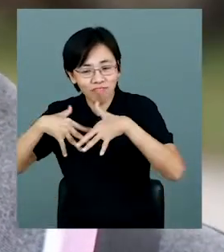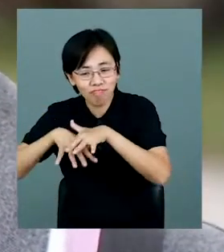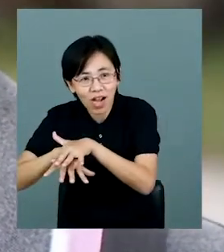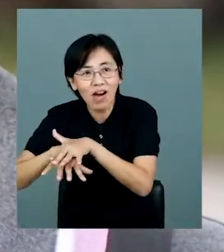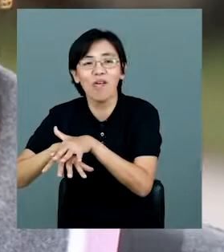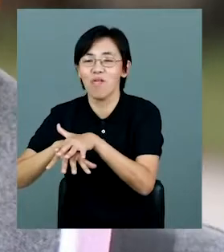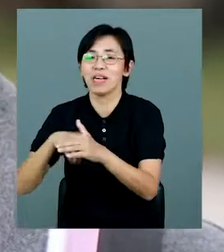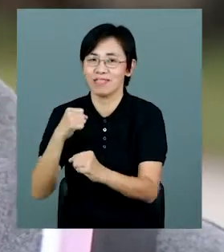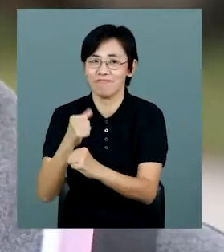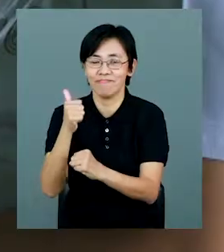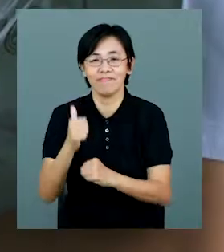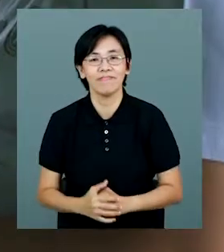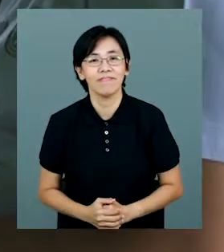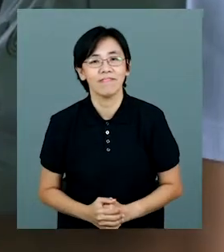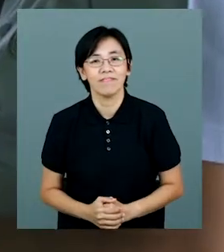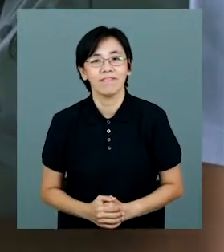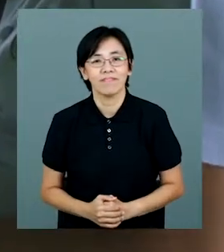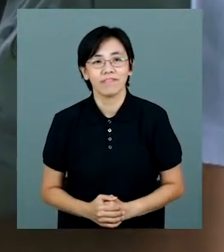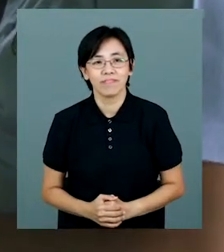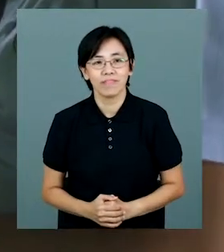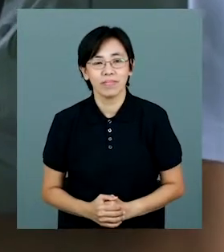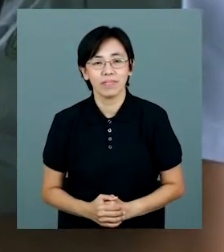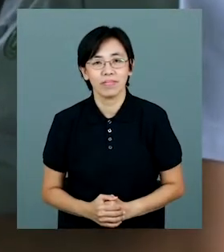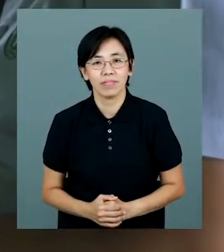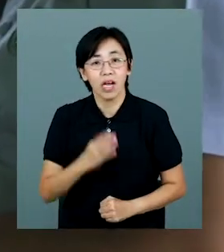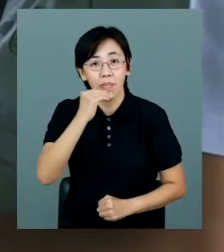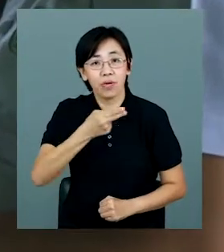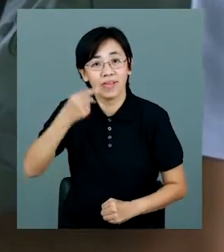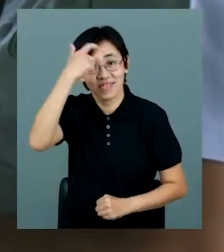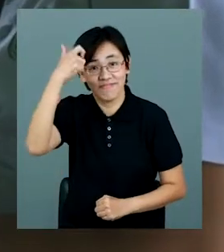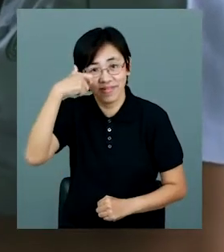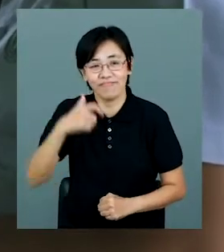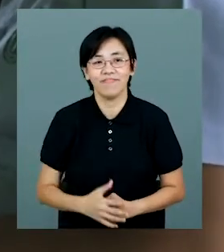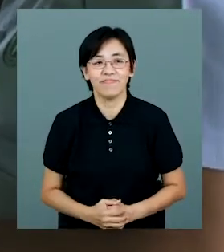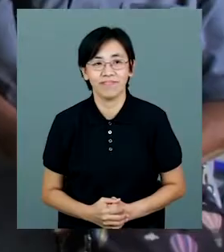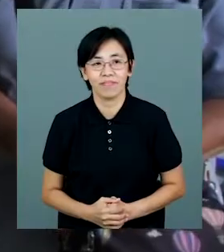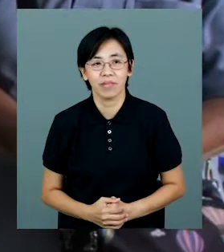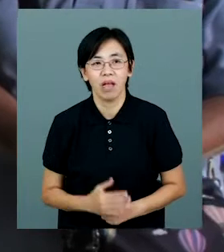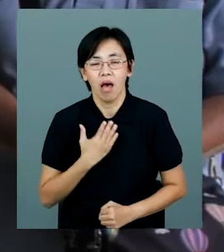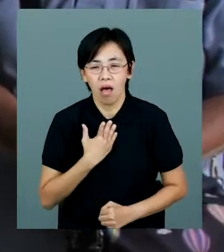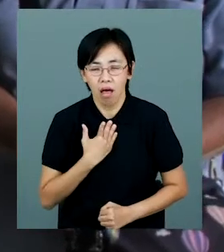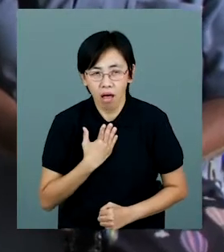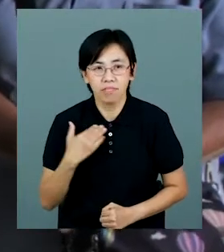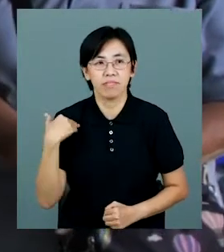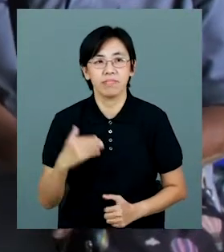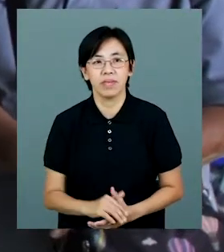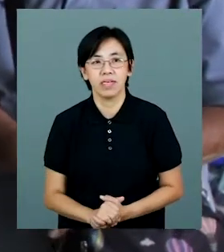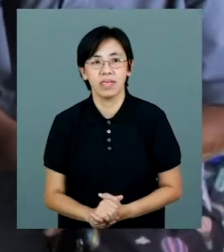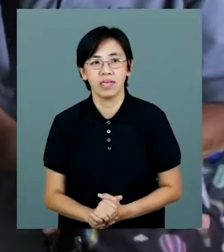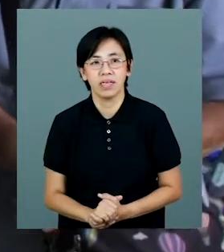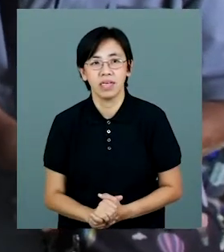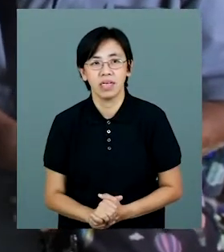งานกันได้รู้เรื่องอย่างนี้ค่ะ ว่าหมูอร่อยชอบเปิดมากเลย งนี้อาจจะมีอายด้วยครับแ